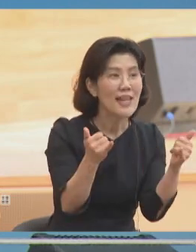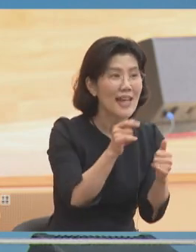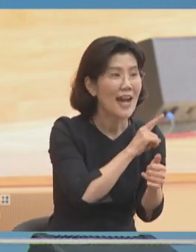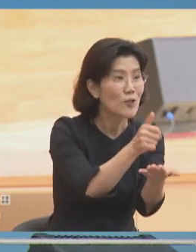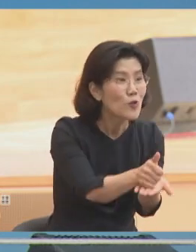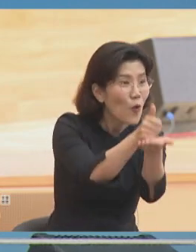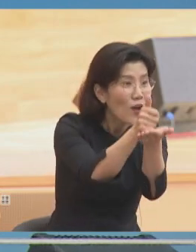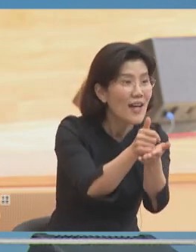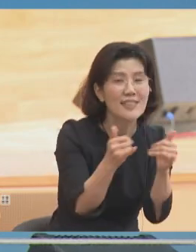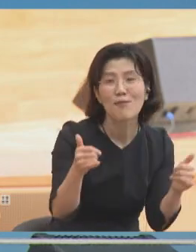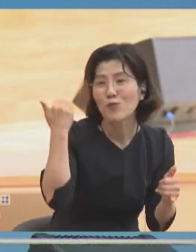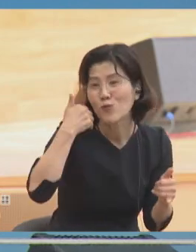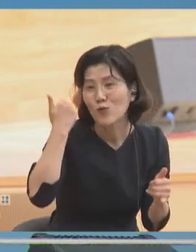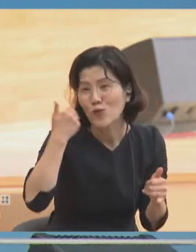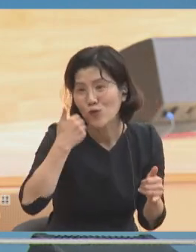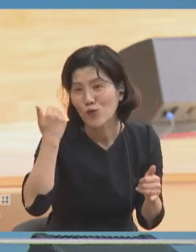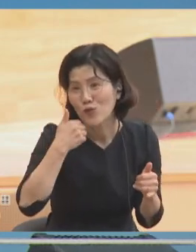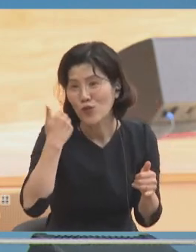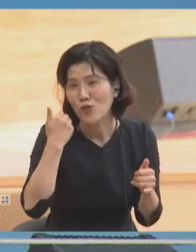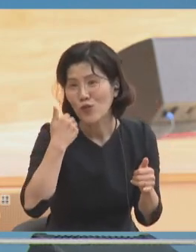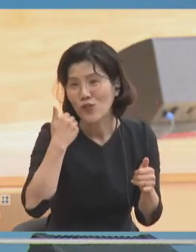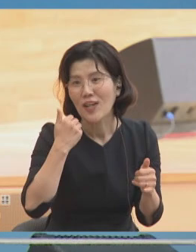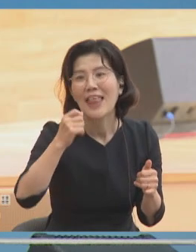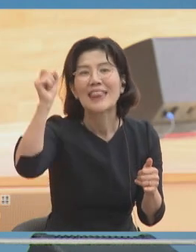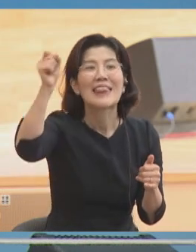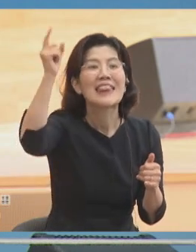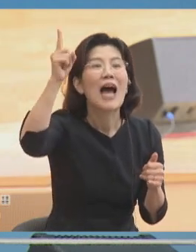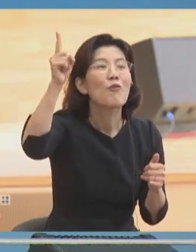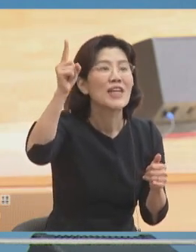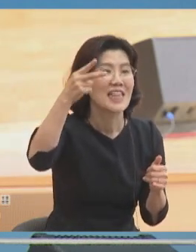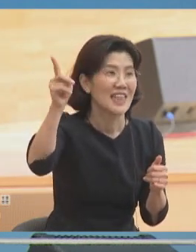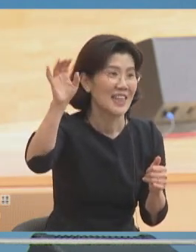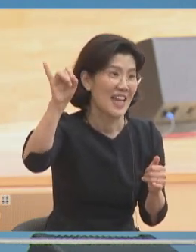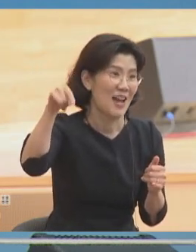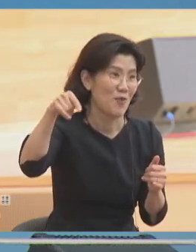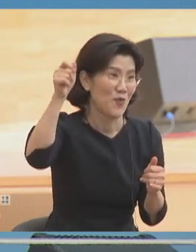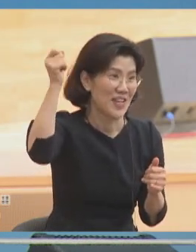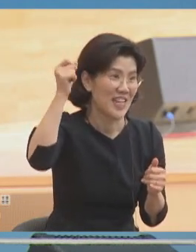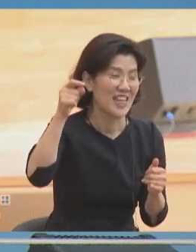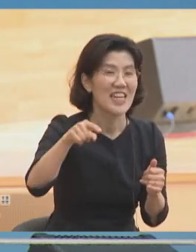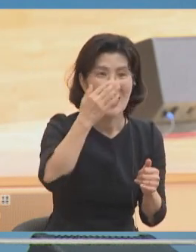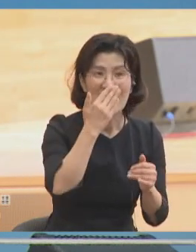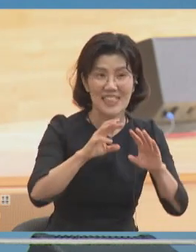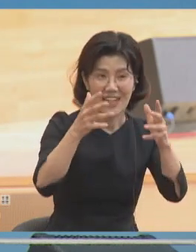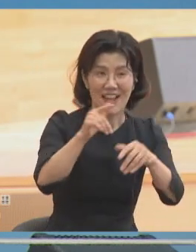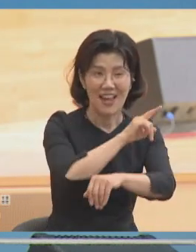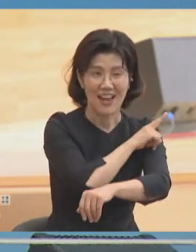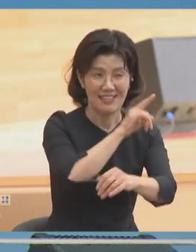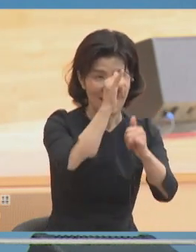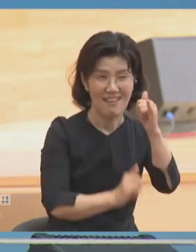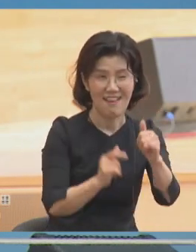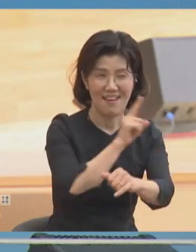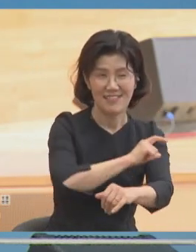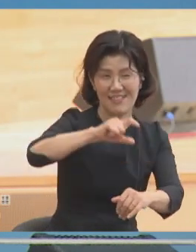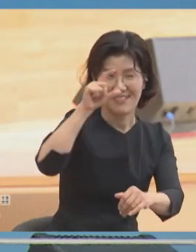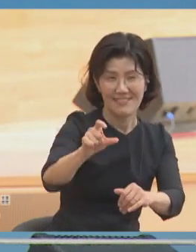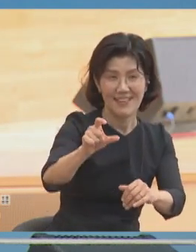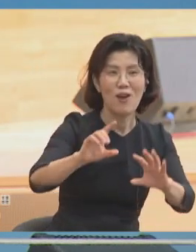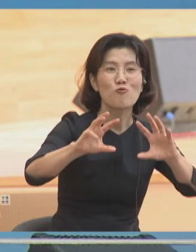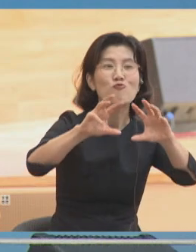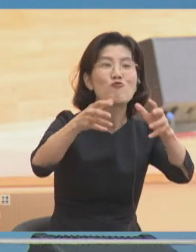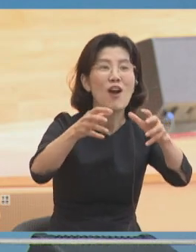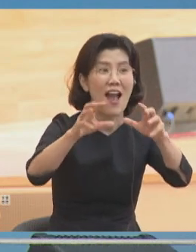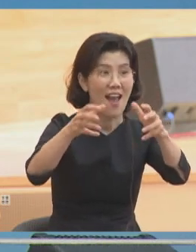인물은 누구일까요 다윗이라 합니다 여러분 이스라엘 역사상 가장 강력하고 거대한이